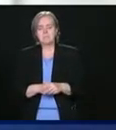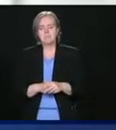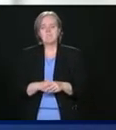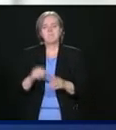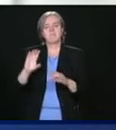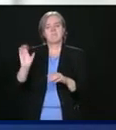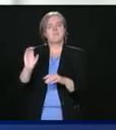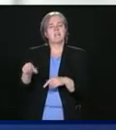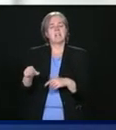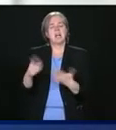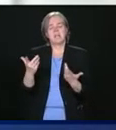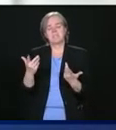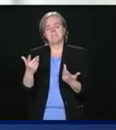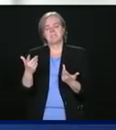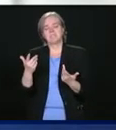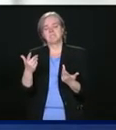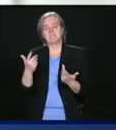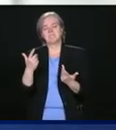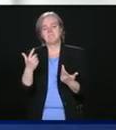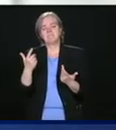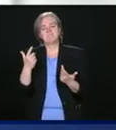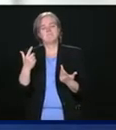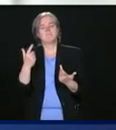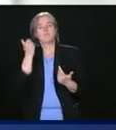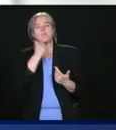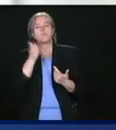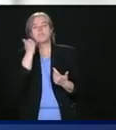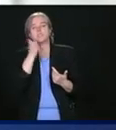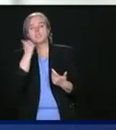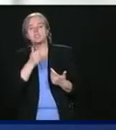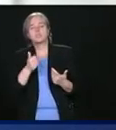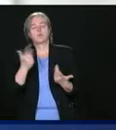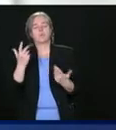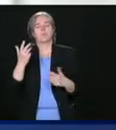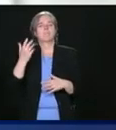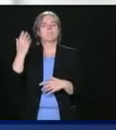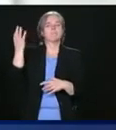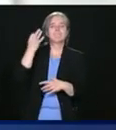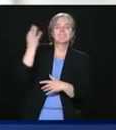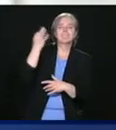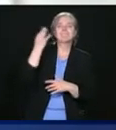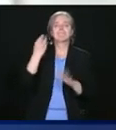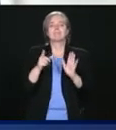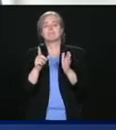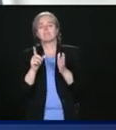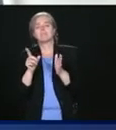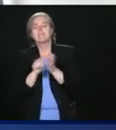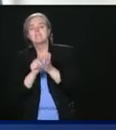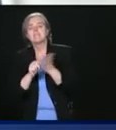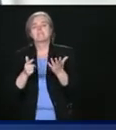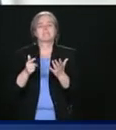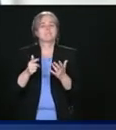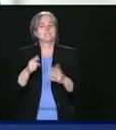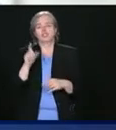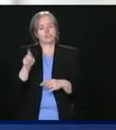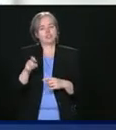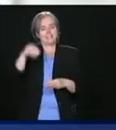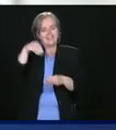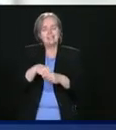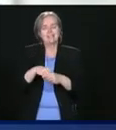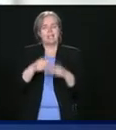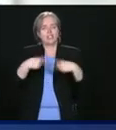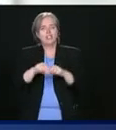avec les parlementaires. Et on nous dit que votre allocution hebdomadaire avec les médias pourrait se faire au Parlement. Qu'en